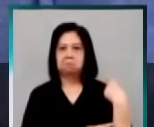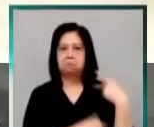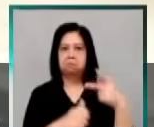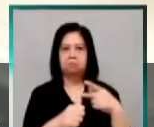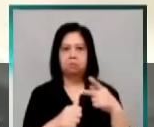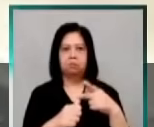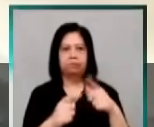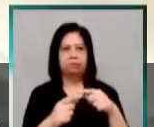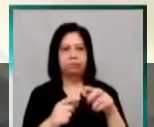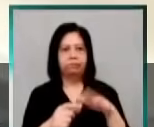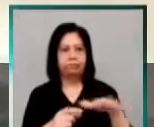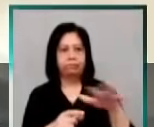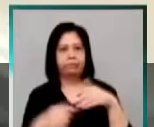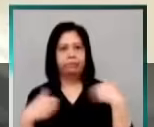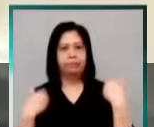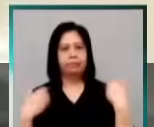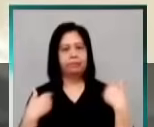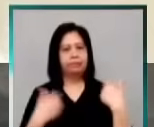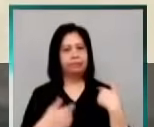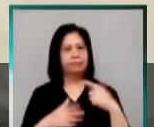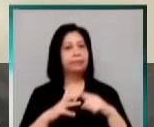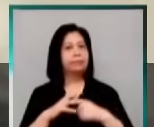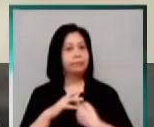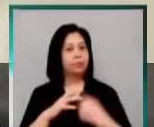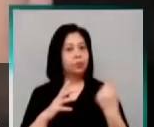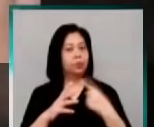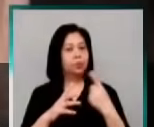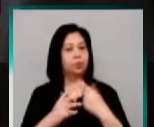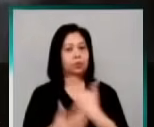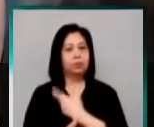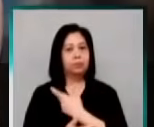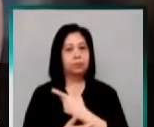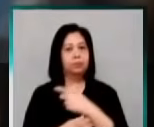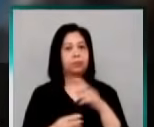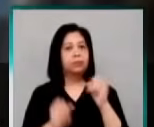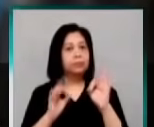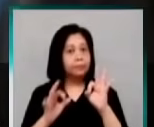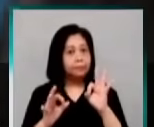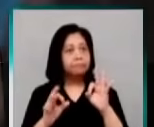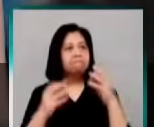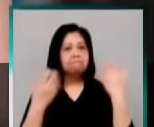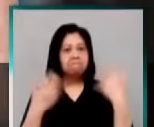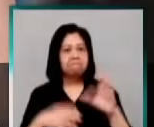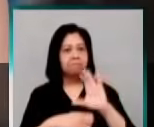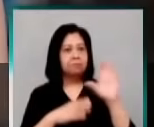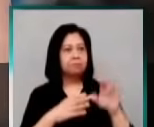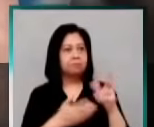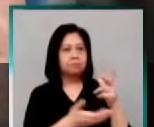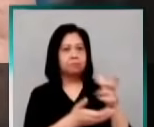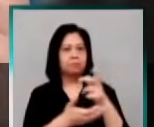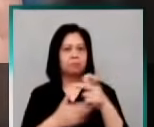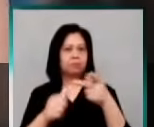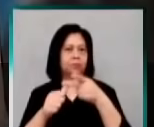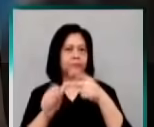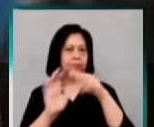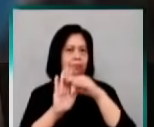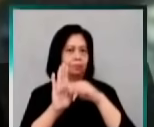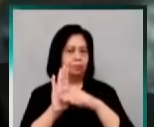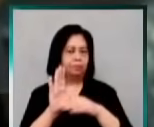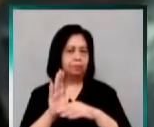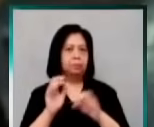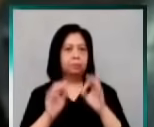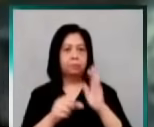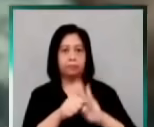ang mga bata. Sisimulan lang daw ang pagbabakuna sa kanila kapag nabakunahan na ang priority groups at kapag may sapat ng